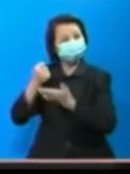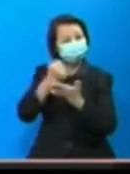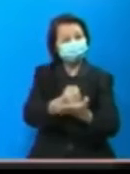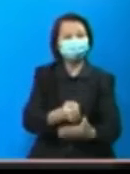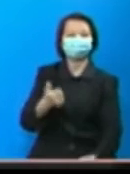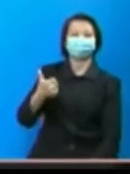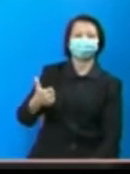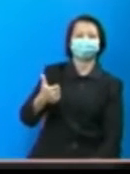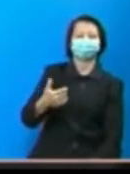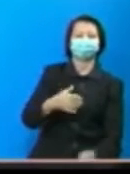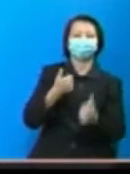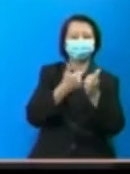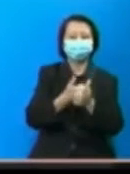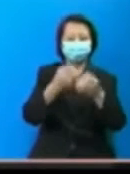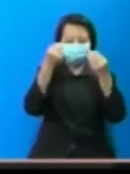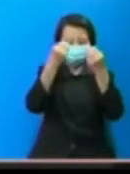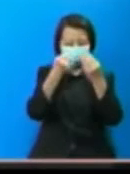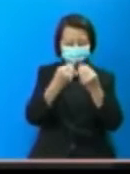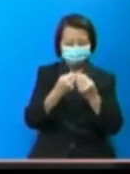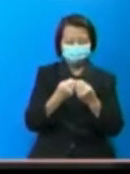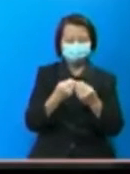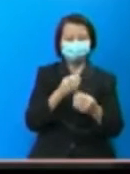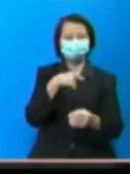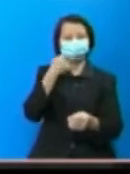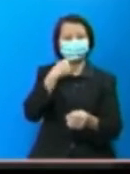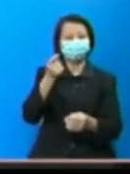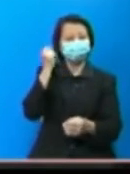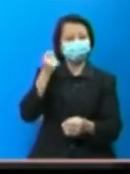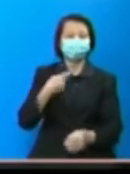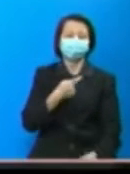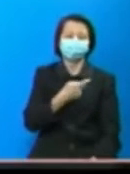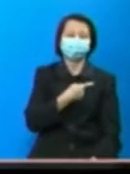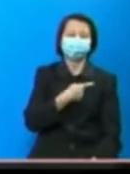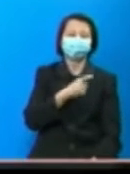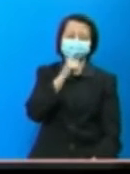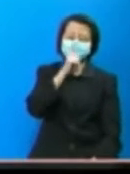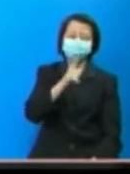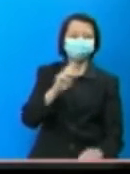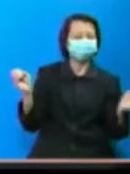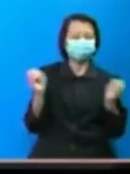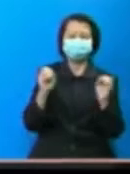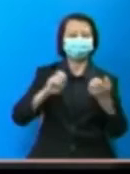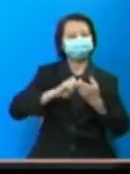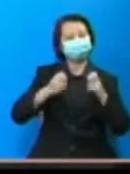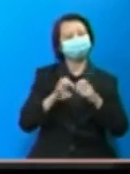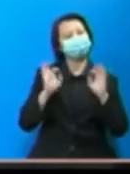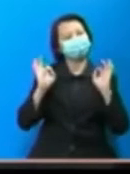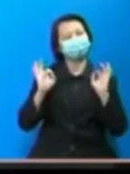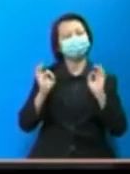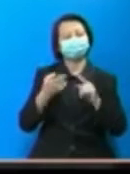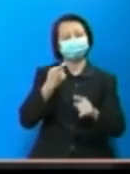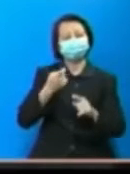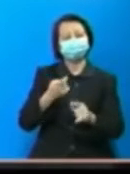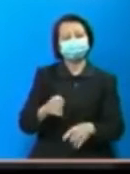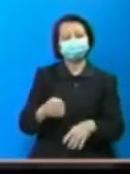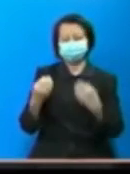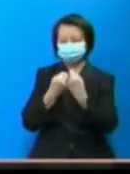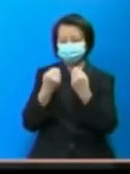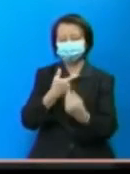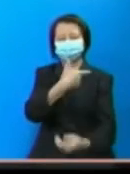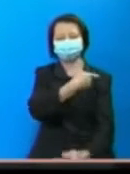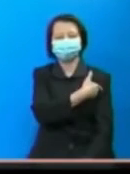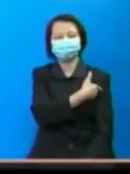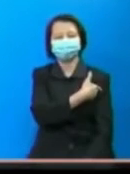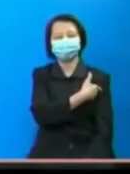berdasarkan angka yang telah disebutkan tadi kita sememangnya tidak mempunyai masalah daripada segi ke pasti